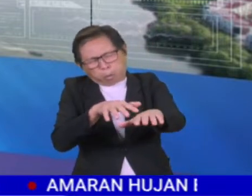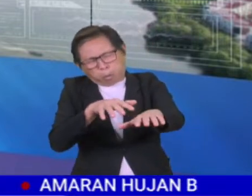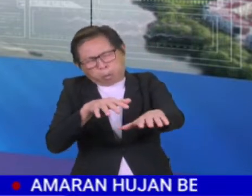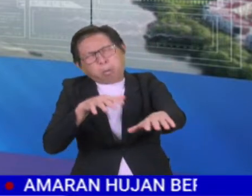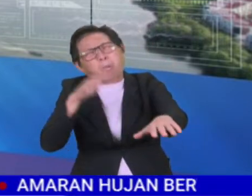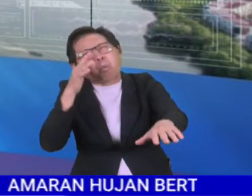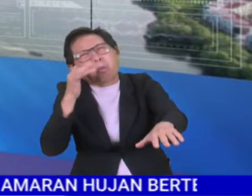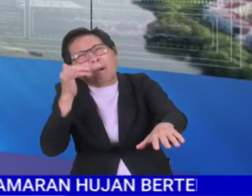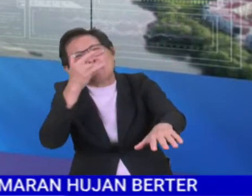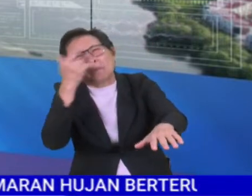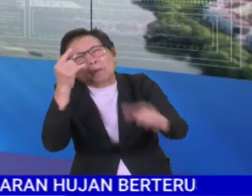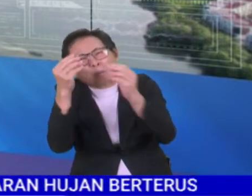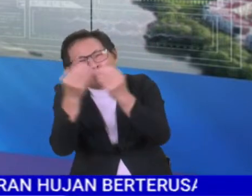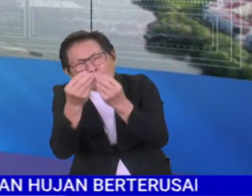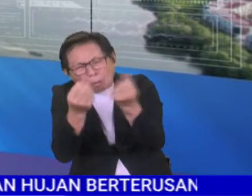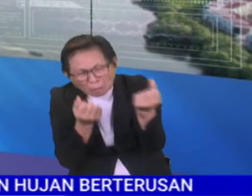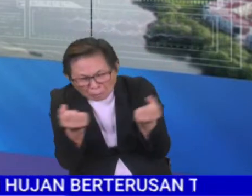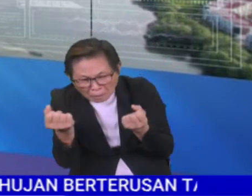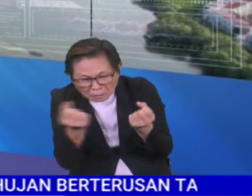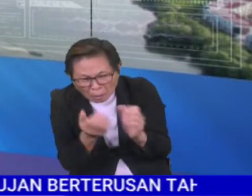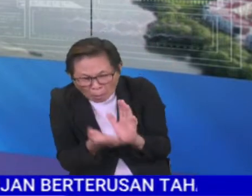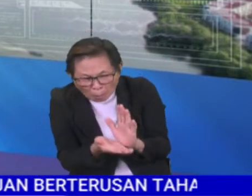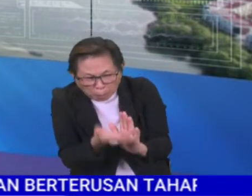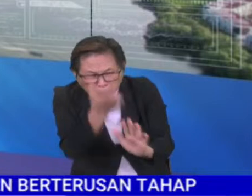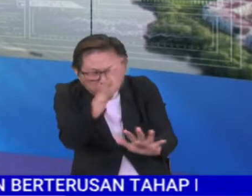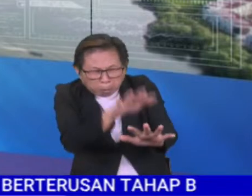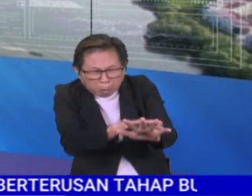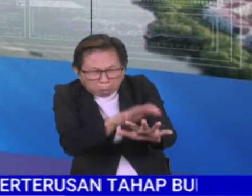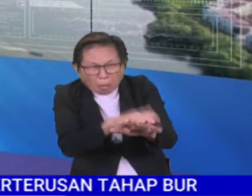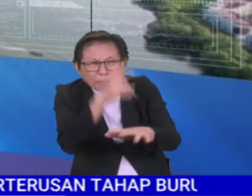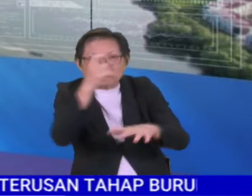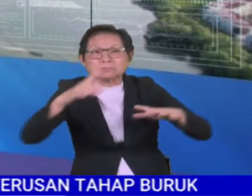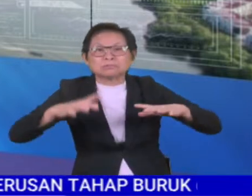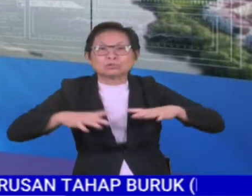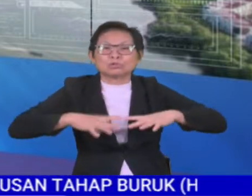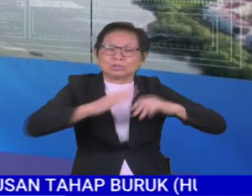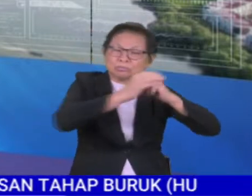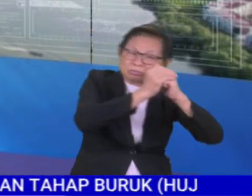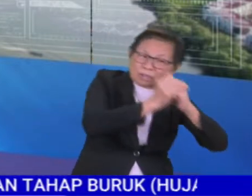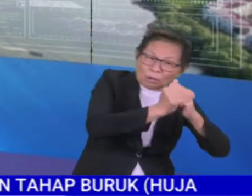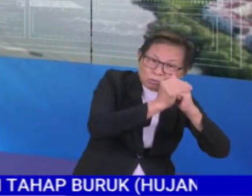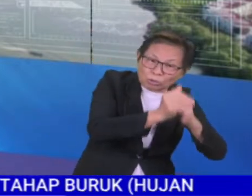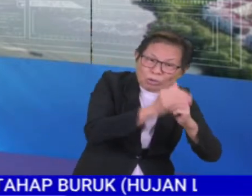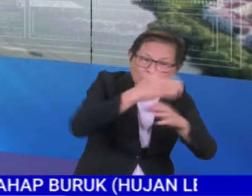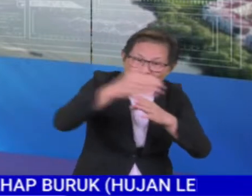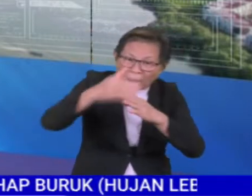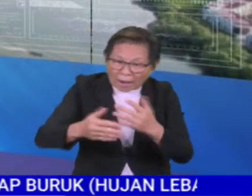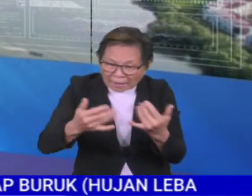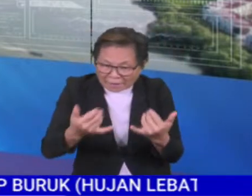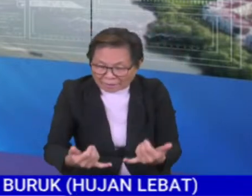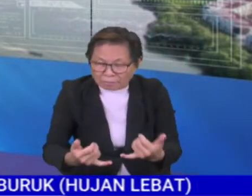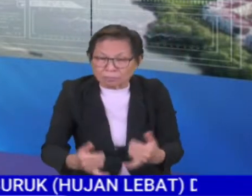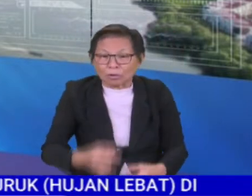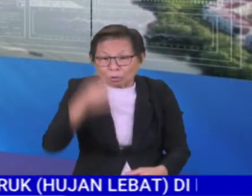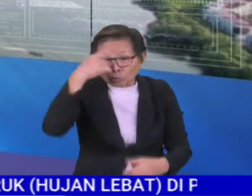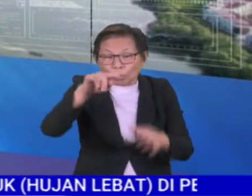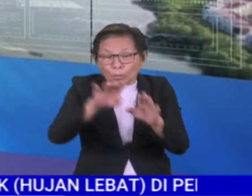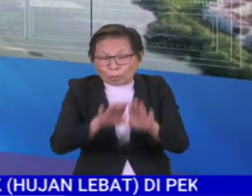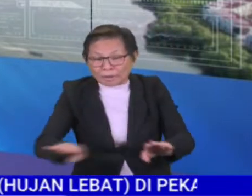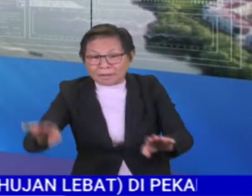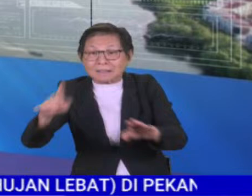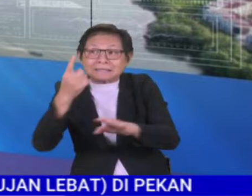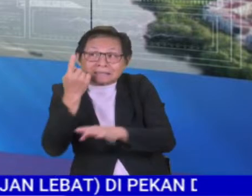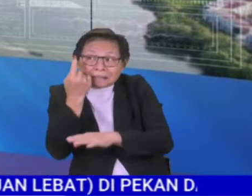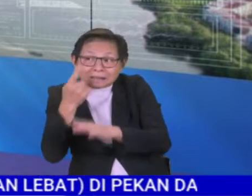disebabkan jumlah gerakan yang meningkat berikutnya Tahun Baru Cina yang berakhir hari ini untuk perkembangan